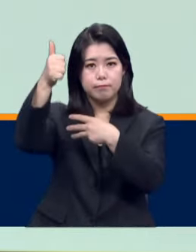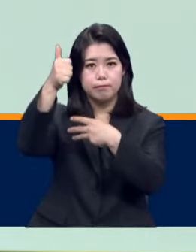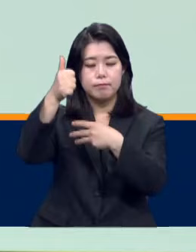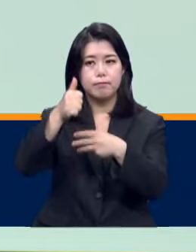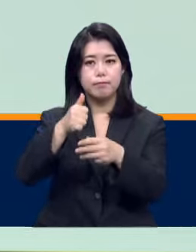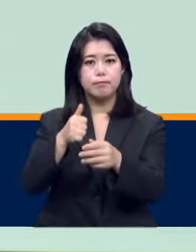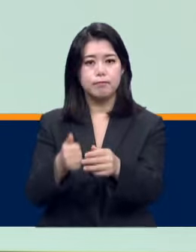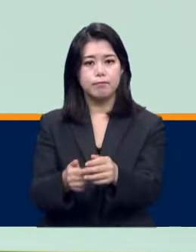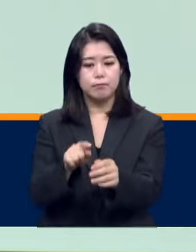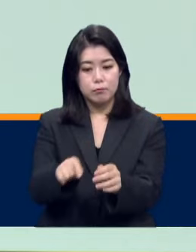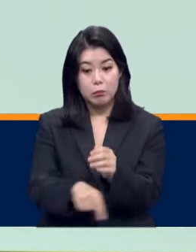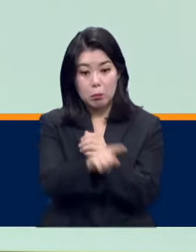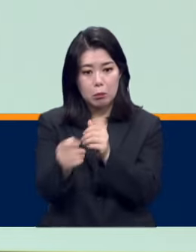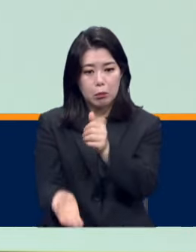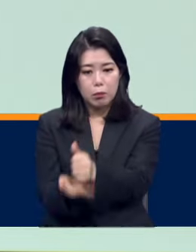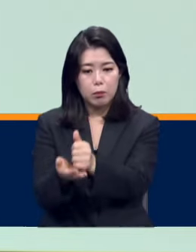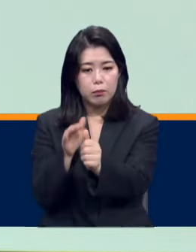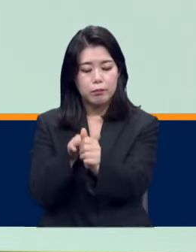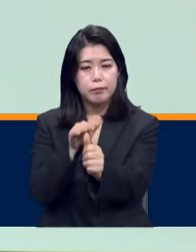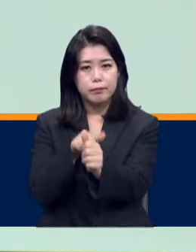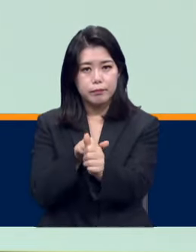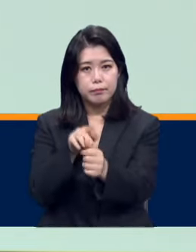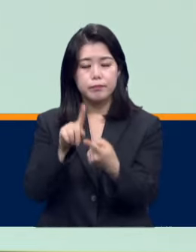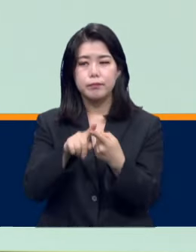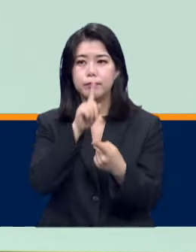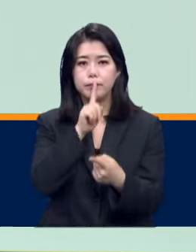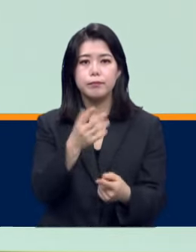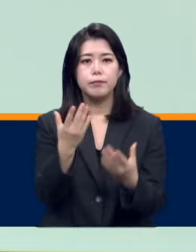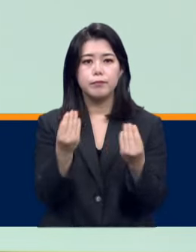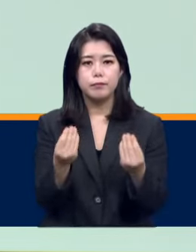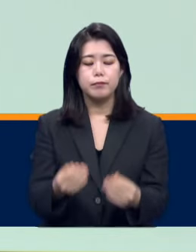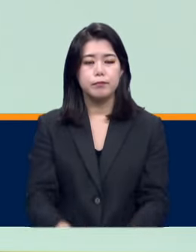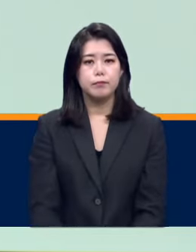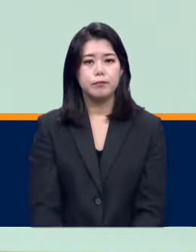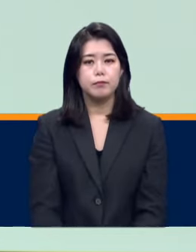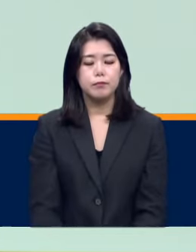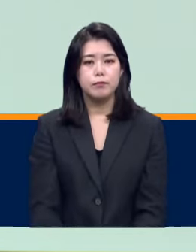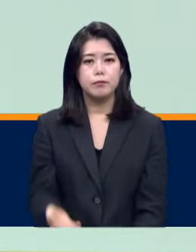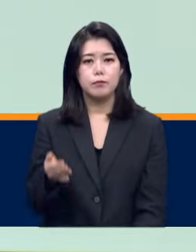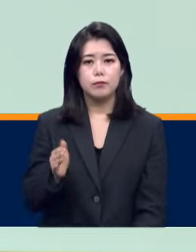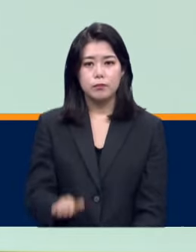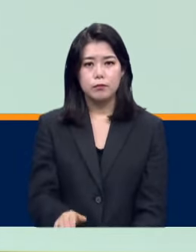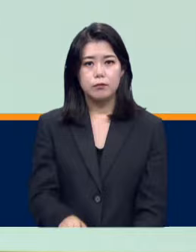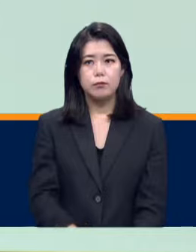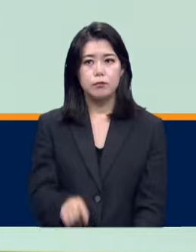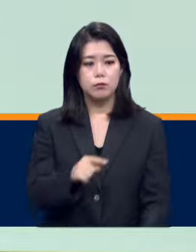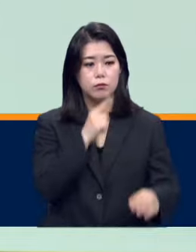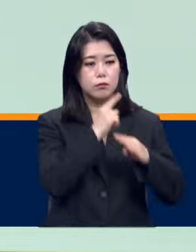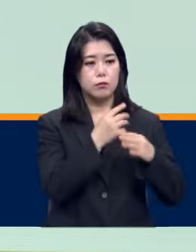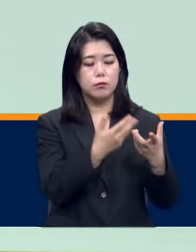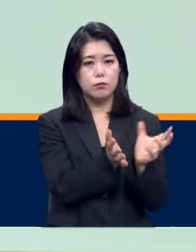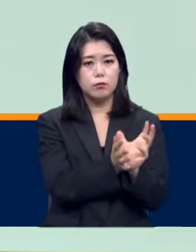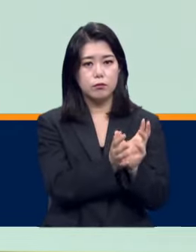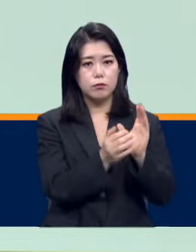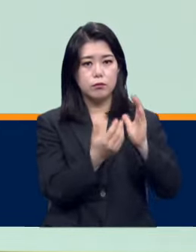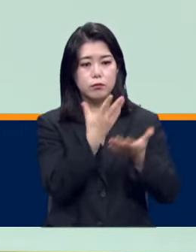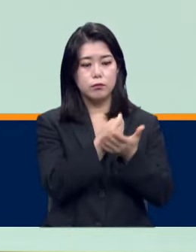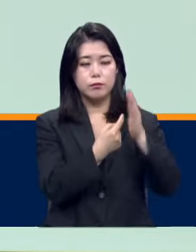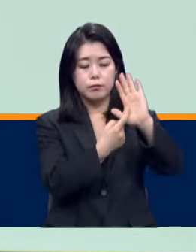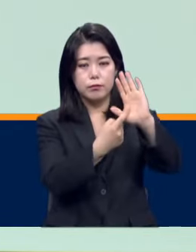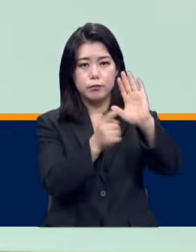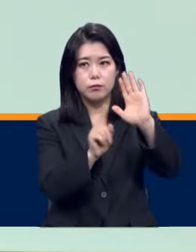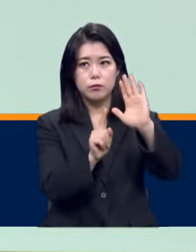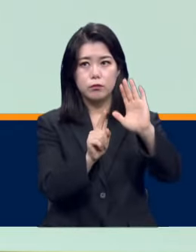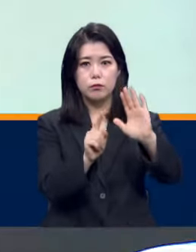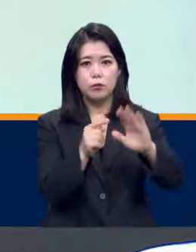공천개입 의혹을 지금 얘기를 하고 있는 거죠 근데 그게 아니라 어제 민주당이 공개한 녹취가